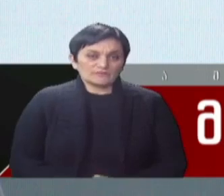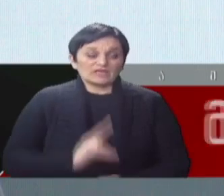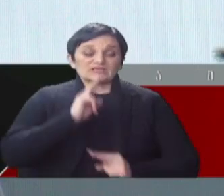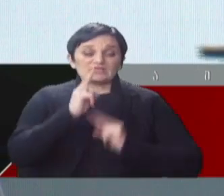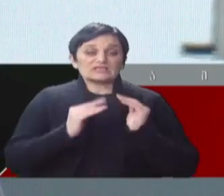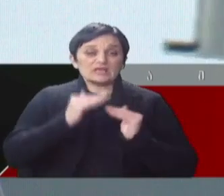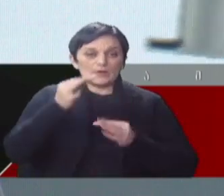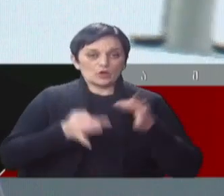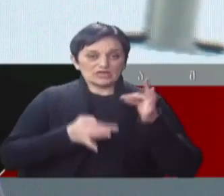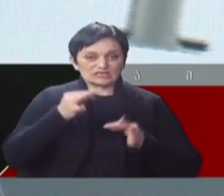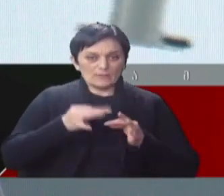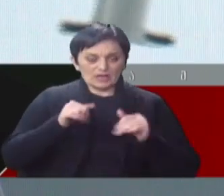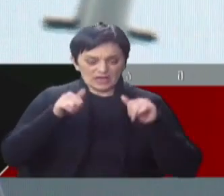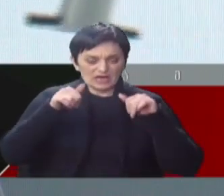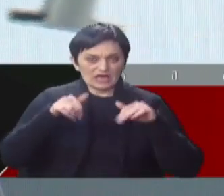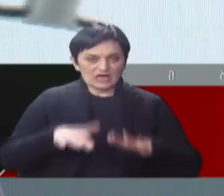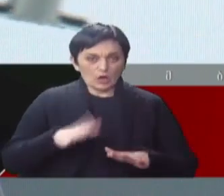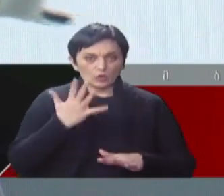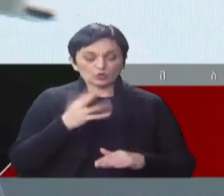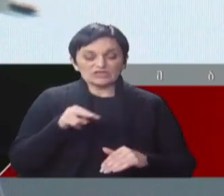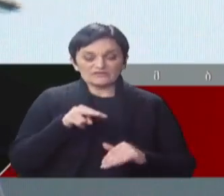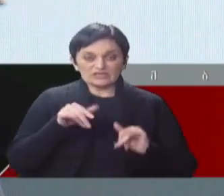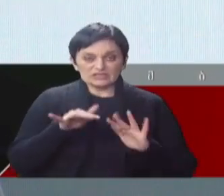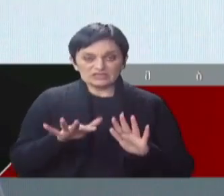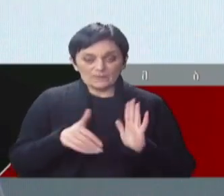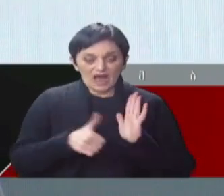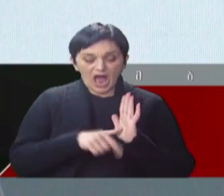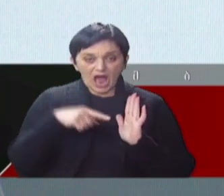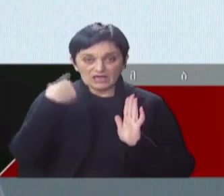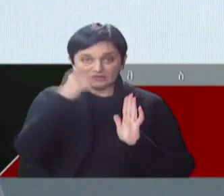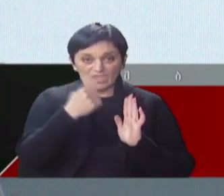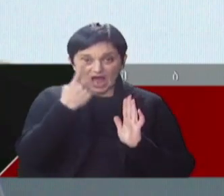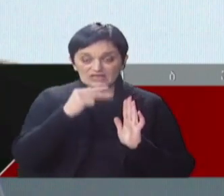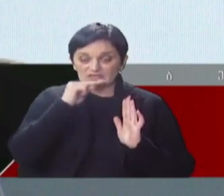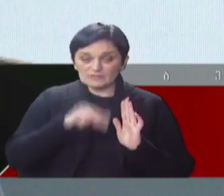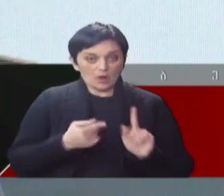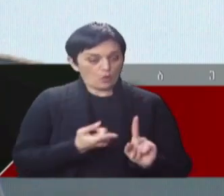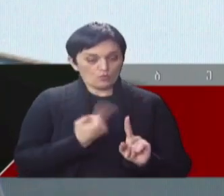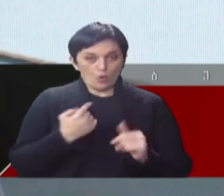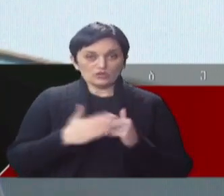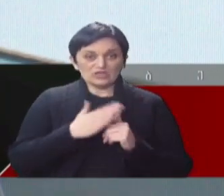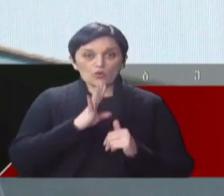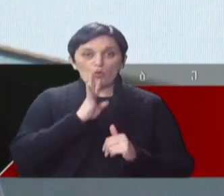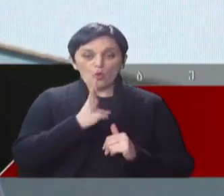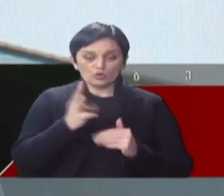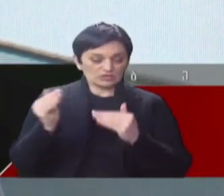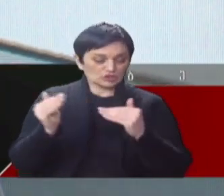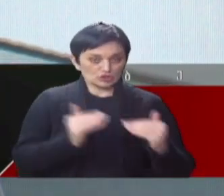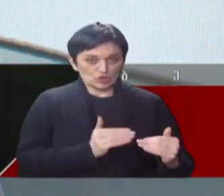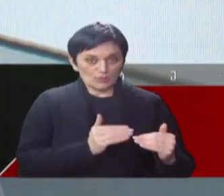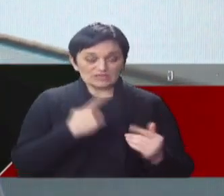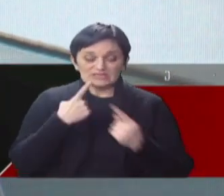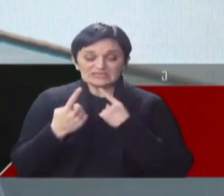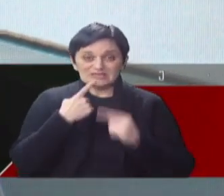Sapelatio sa samartos rezonans oligadec oteleba, hutiul este sakmis, ex figuran certibral de basart, mocnas da sașceli suada otxlam de șeum cile sau